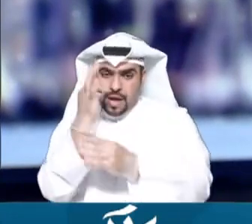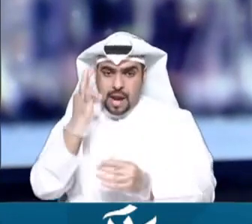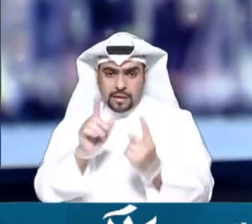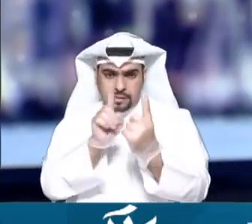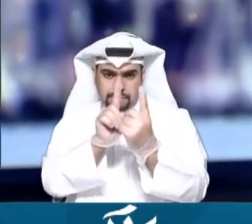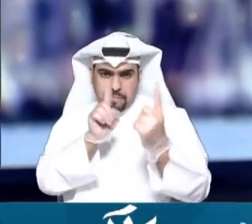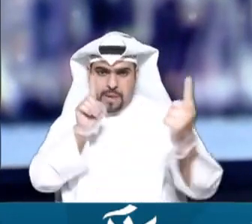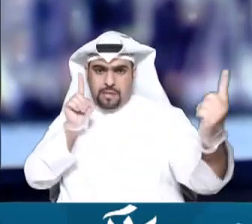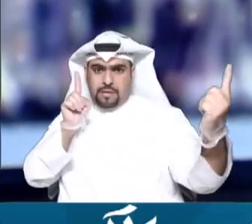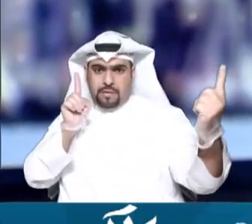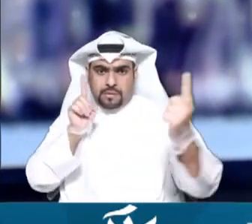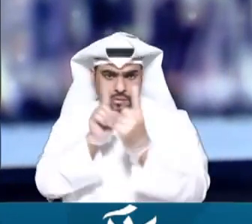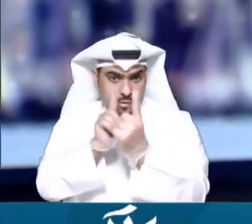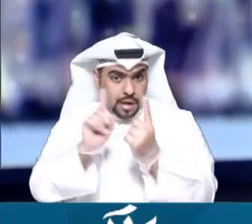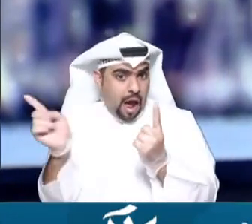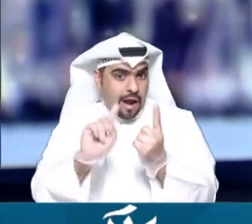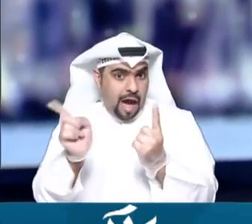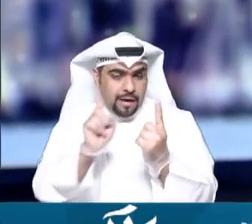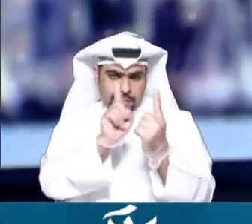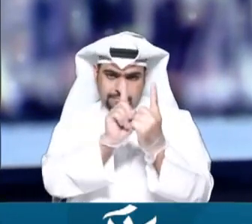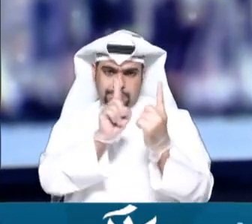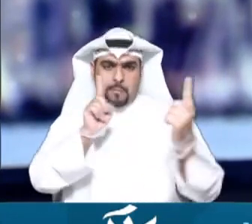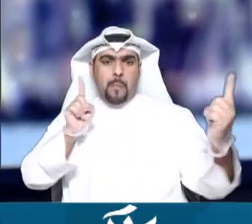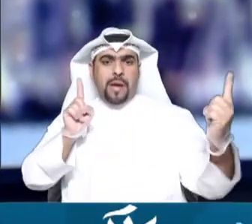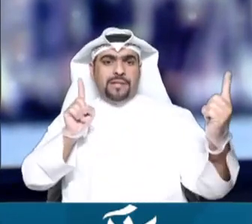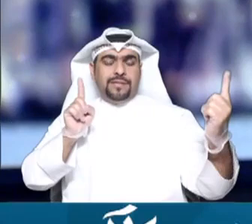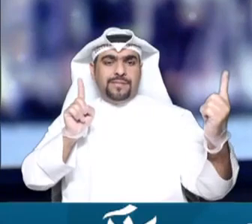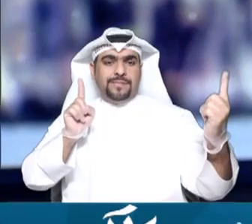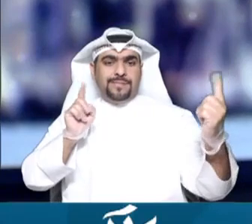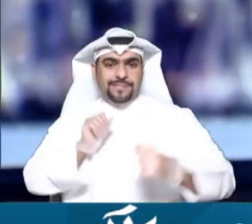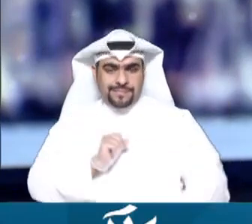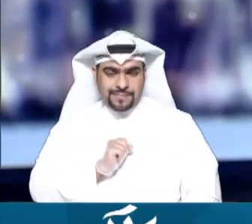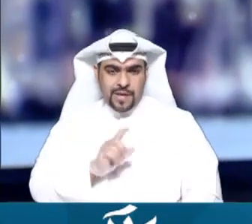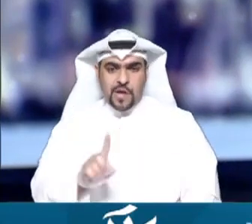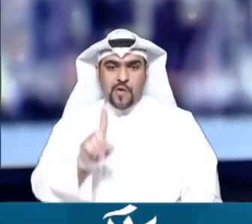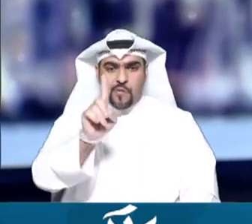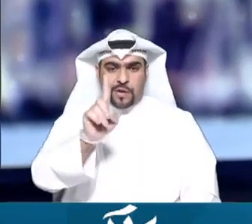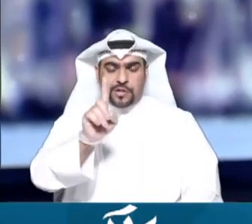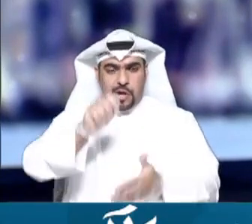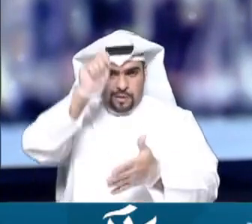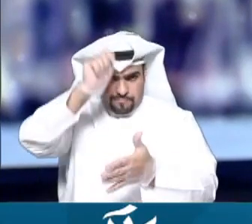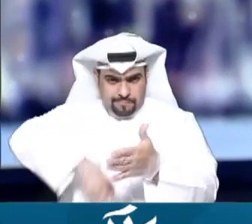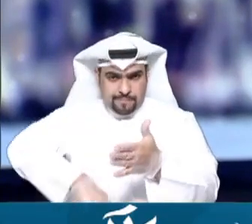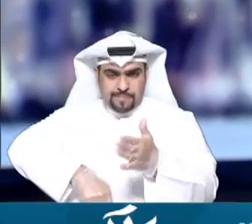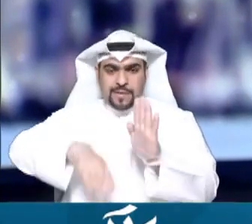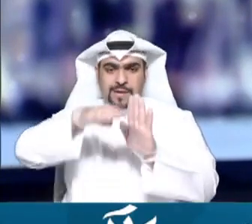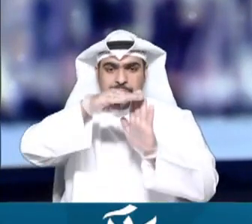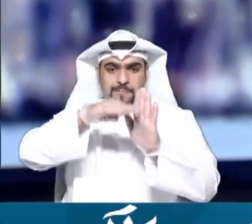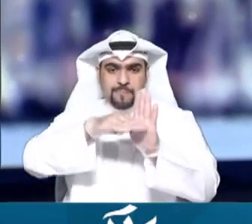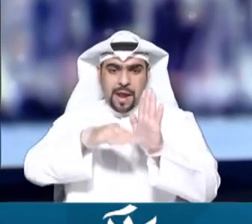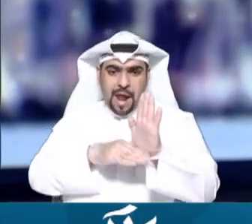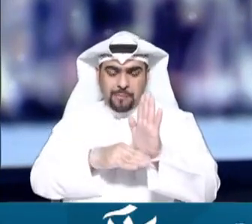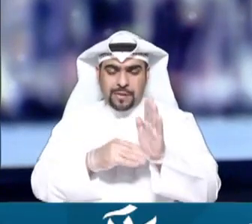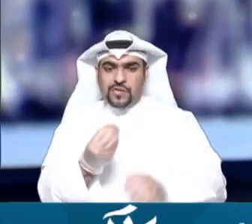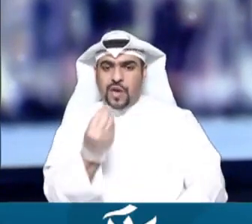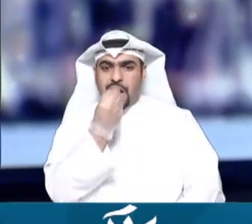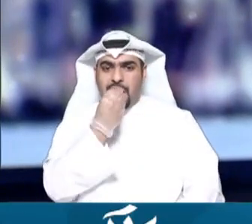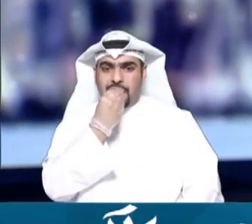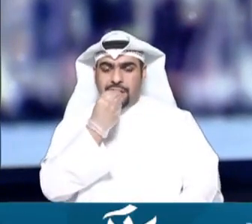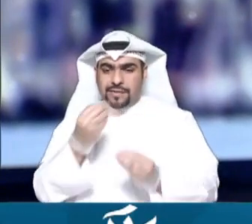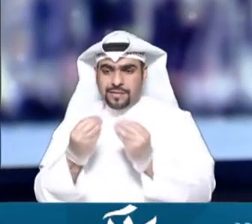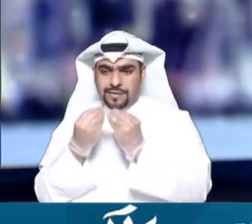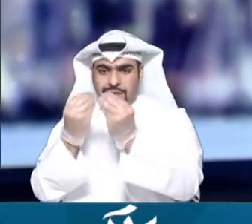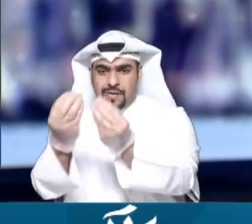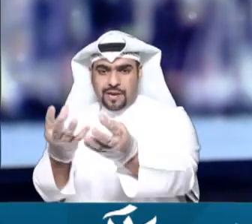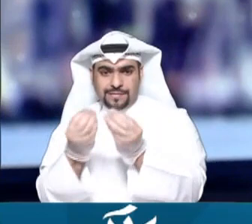اخواننا، وان شاء الله راح نطبقها طبعا ان شاء الله في برنامجنا في ان شاء الله في توزيعنا اللي المواد